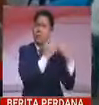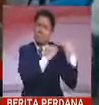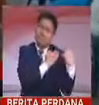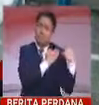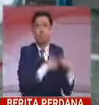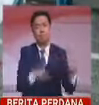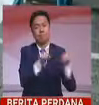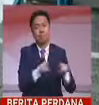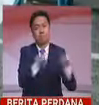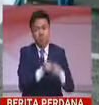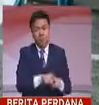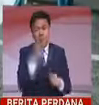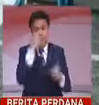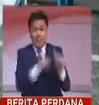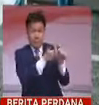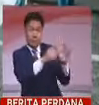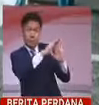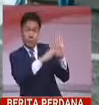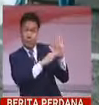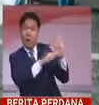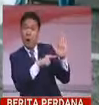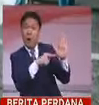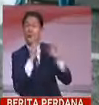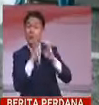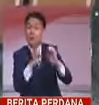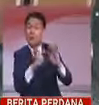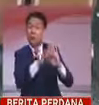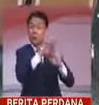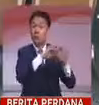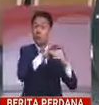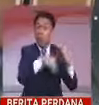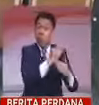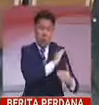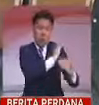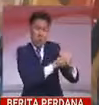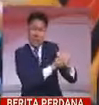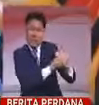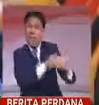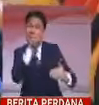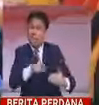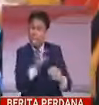selaras peruntukan dalam Ordinan Darurat Kuasa-Kuasa Perlu 2021.